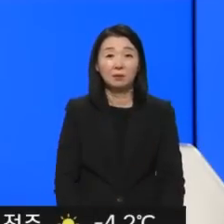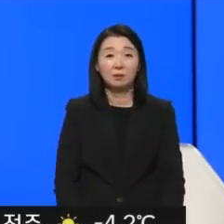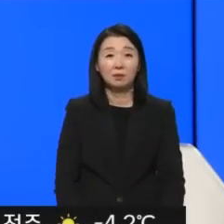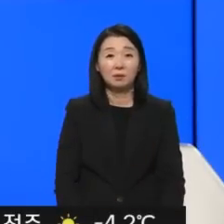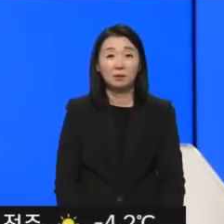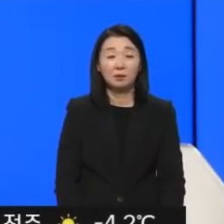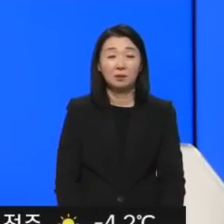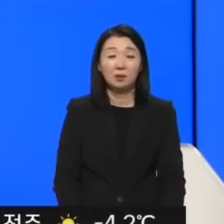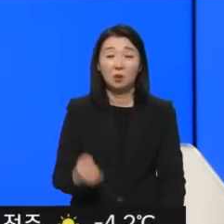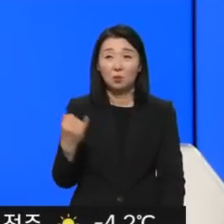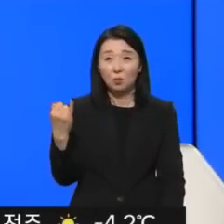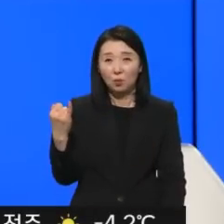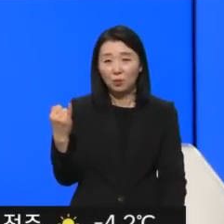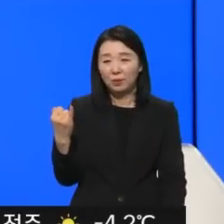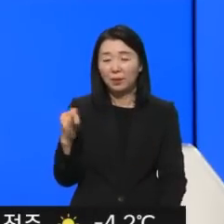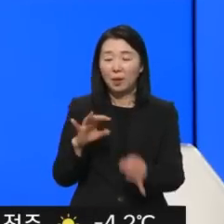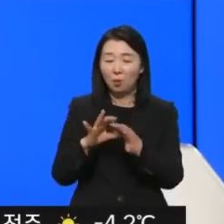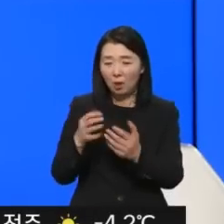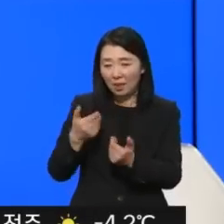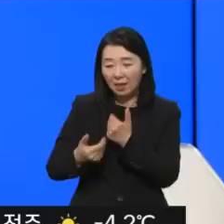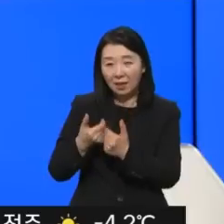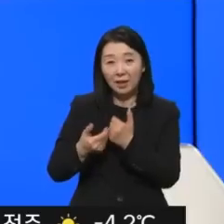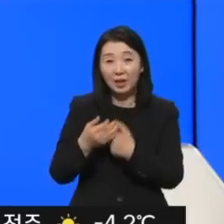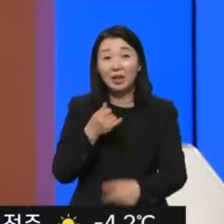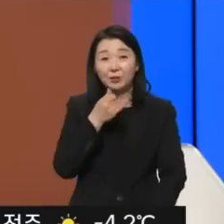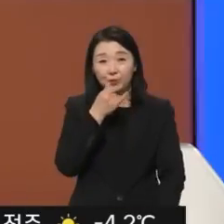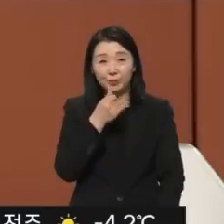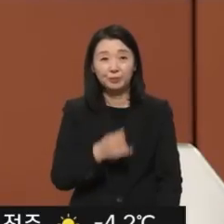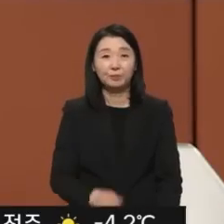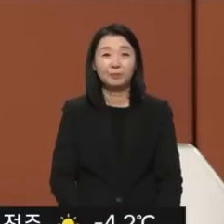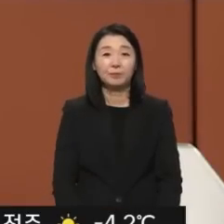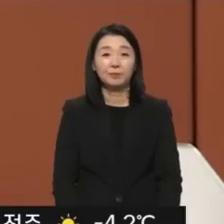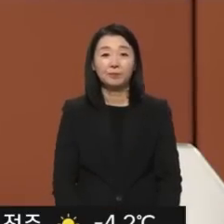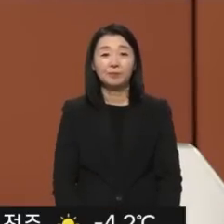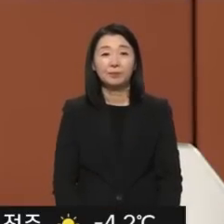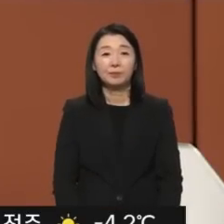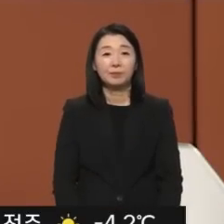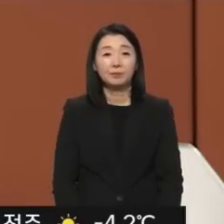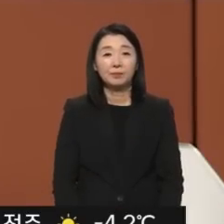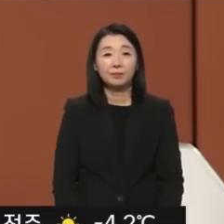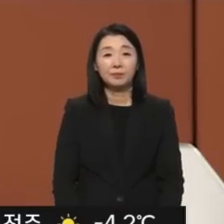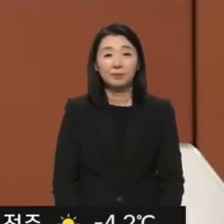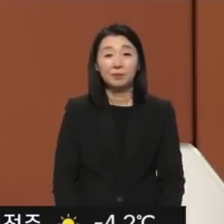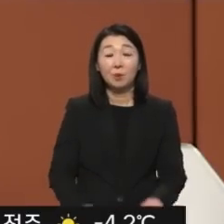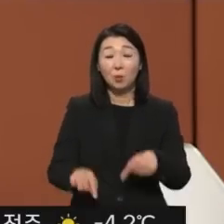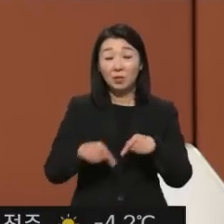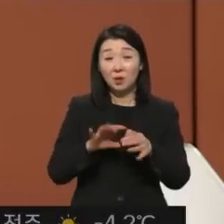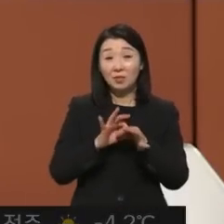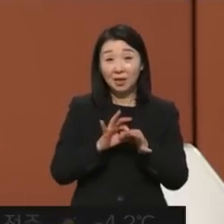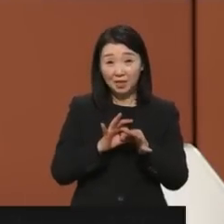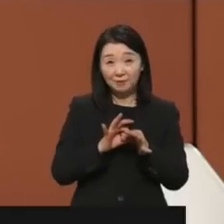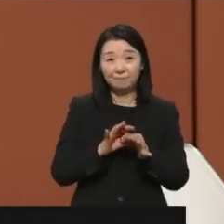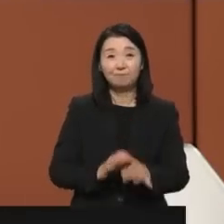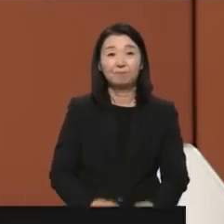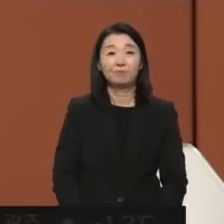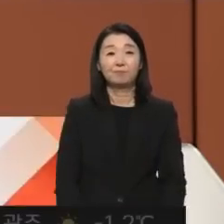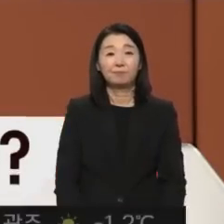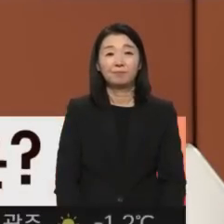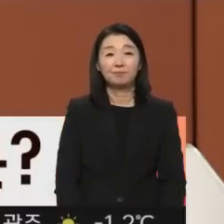아무튼 권은희 의원을 둘러싼 내부 갈등도 또 계속해서 이어질 그런 분위기네요. 오늘의 정치 인사이드는 이렇게